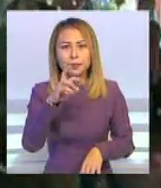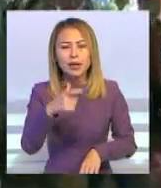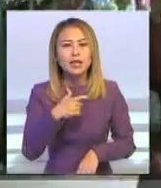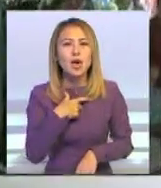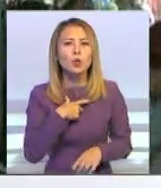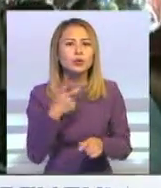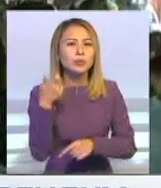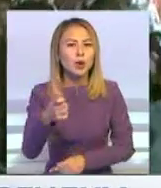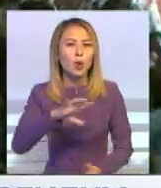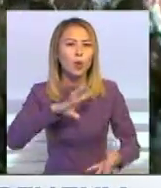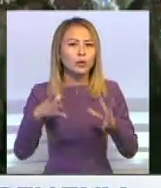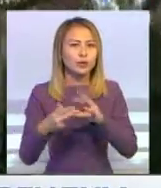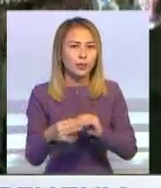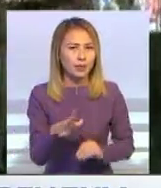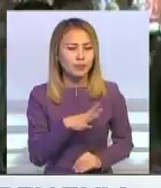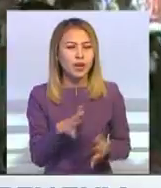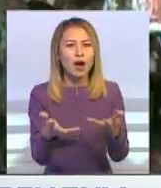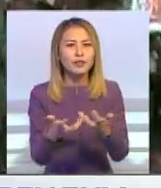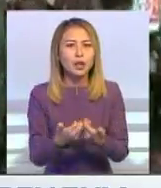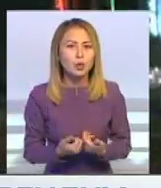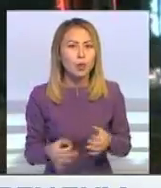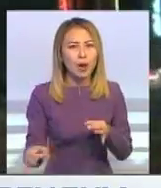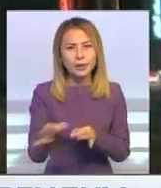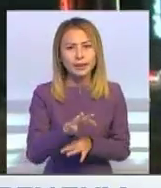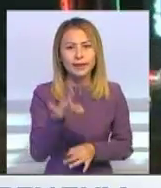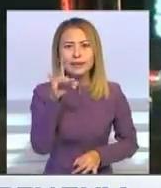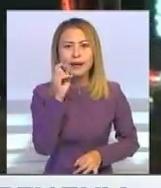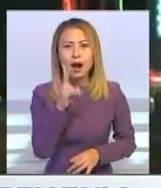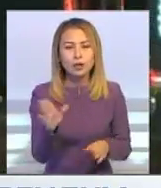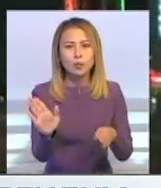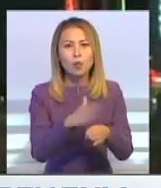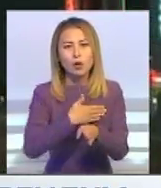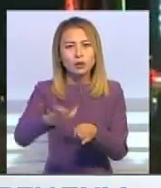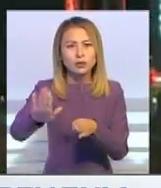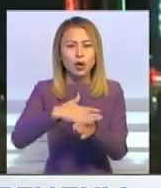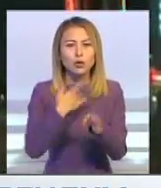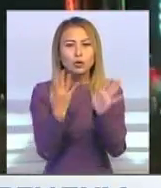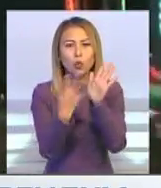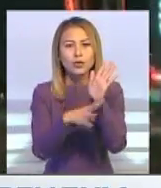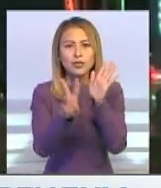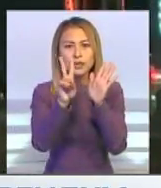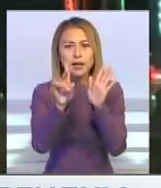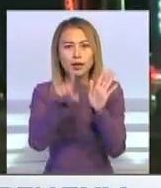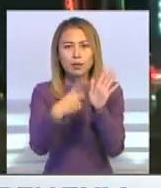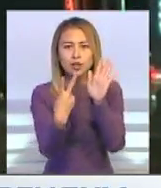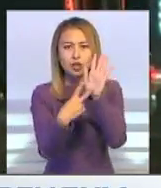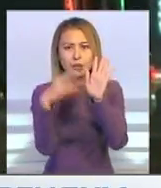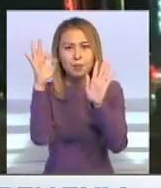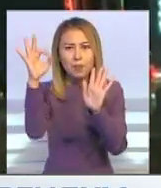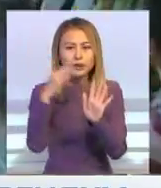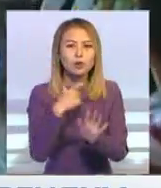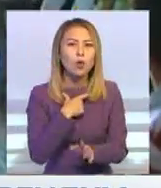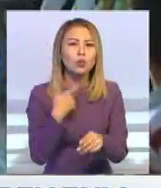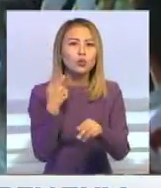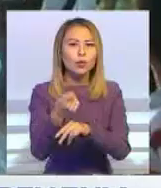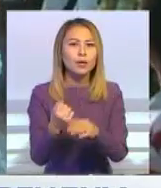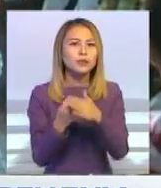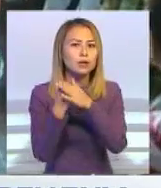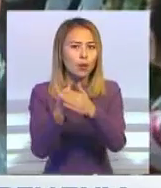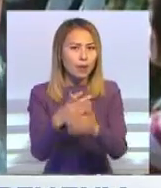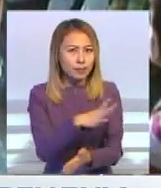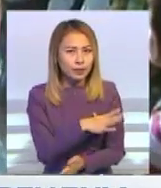берудің ресми қорытындысы шыққан еді. Автономиялық аймақтың Ирактан бөлінуіне сайлаушылардың 92,7% қолдап дауыс